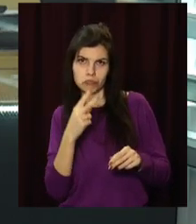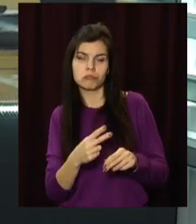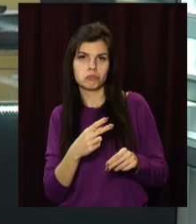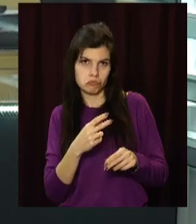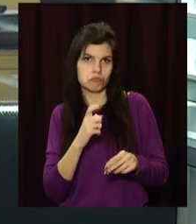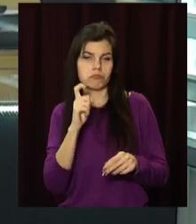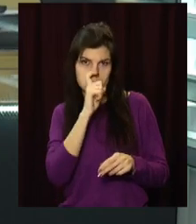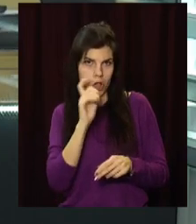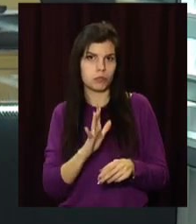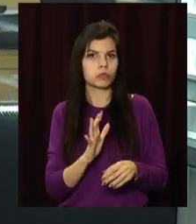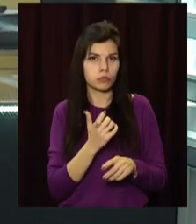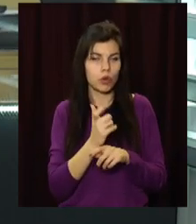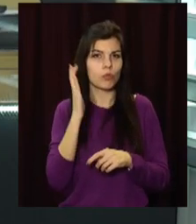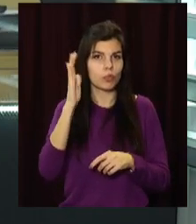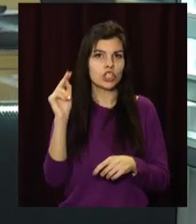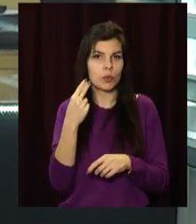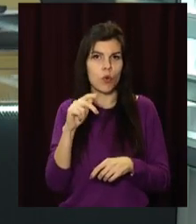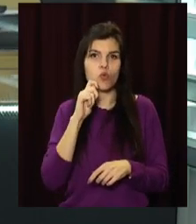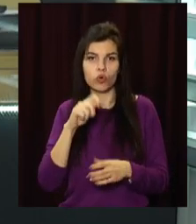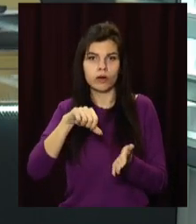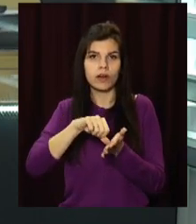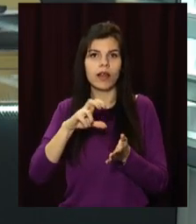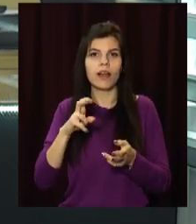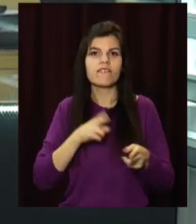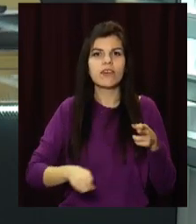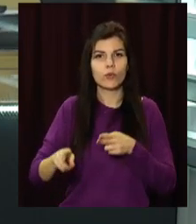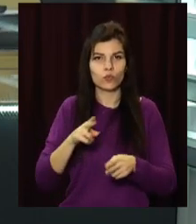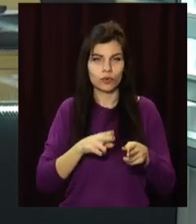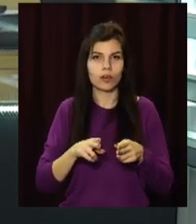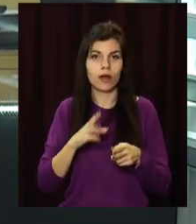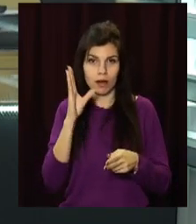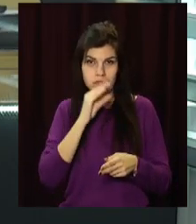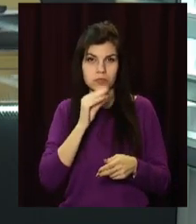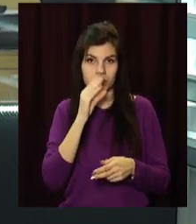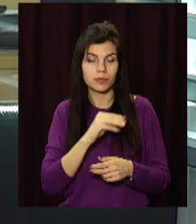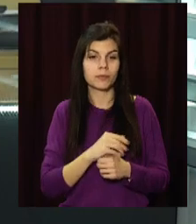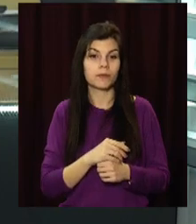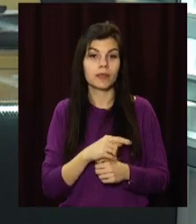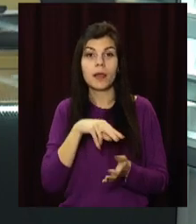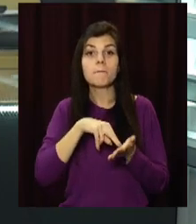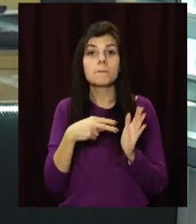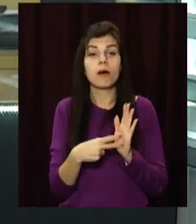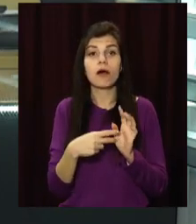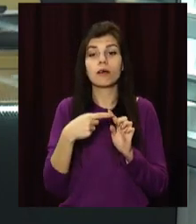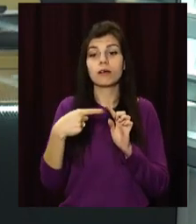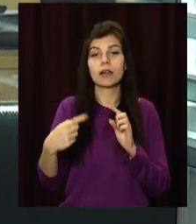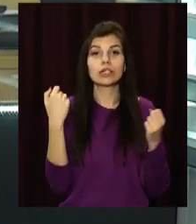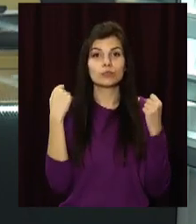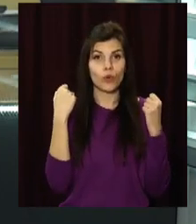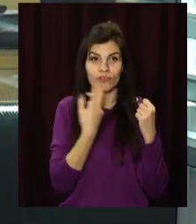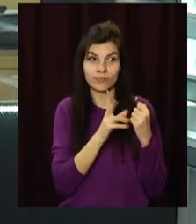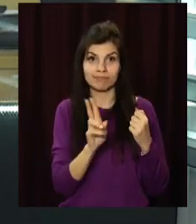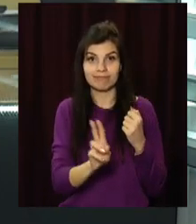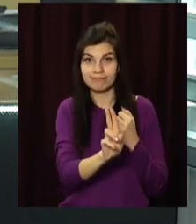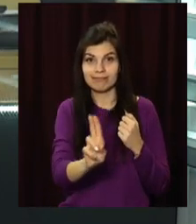перших на ковзани стали спортивна пара Артем Даринський та Софія Гуліченко. Вони тренуються разом менше року,